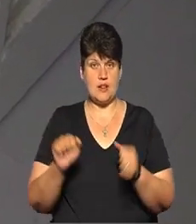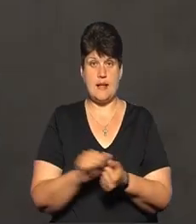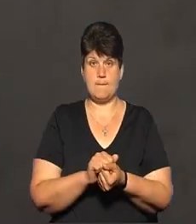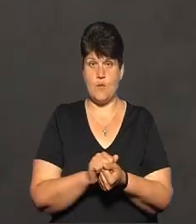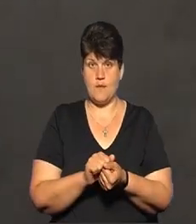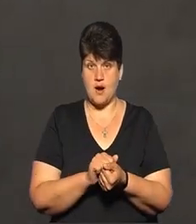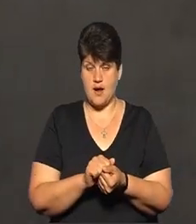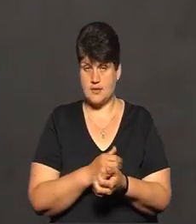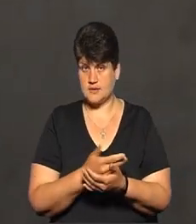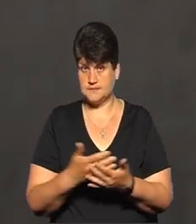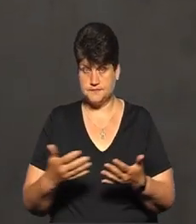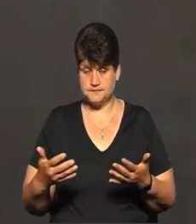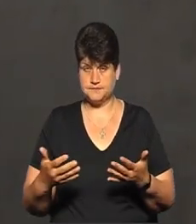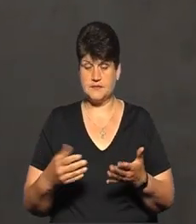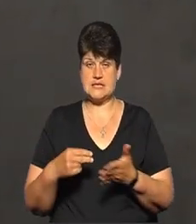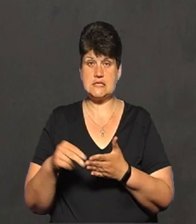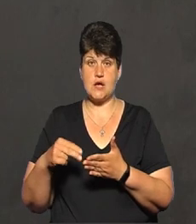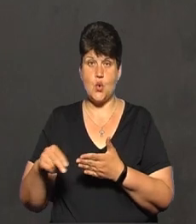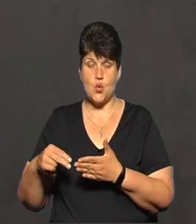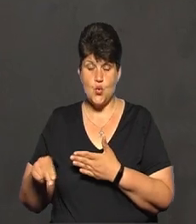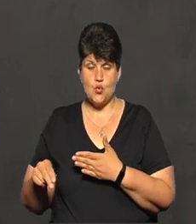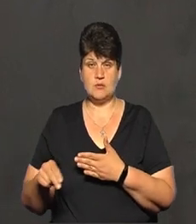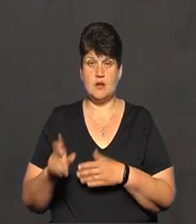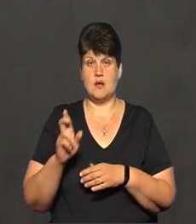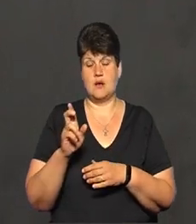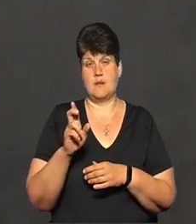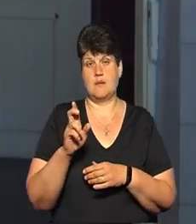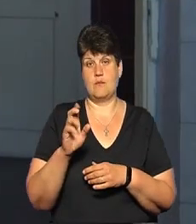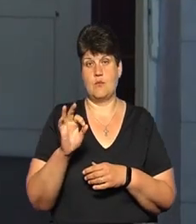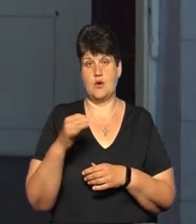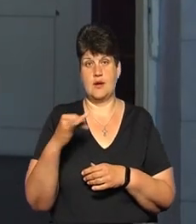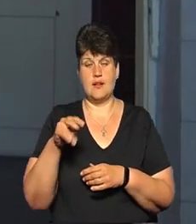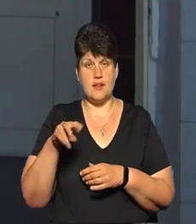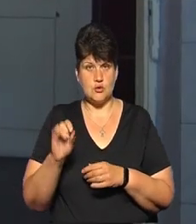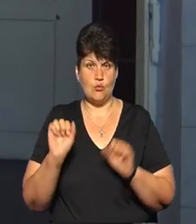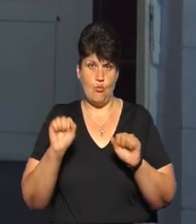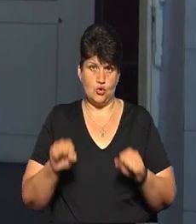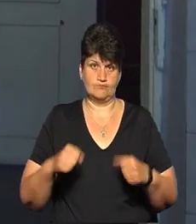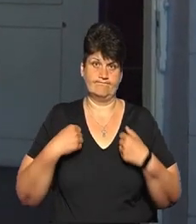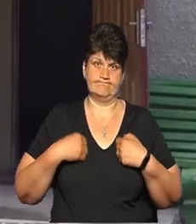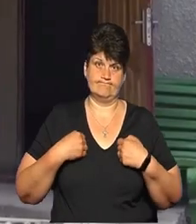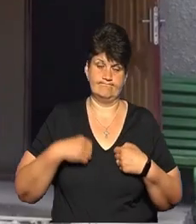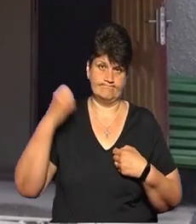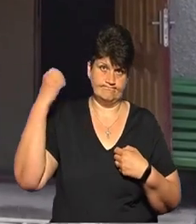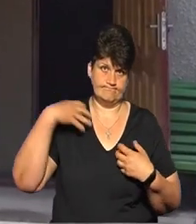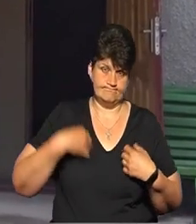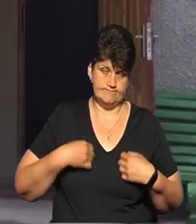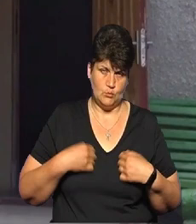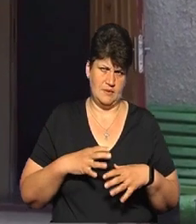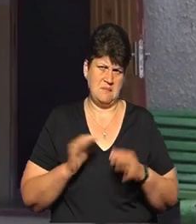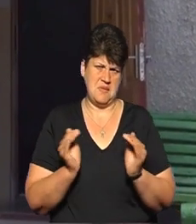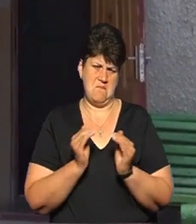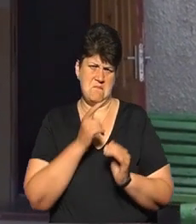речі. Закуплено, знову ж таки, бойлера. Для того, щоб можна було прийняти душ, щоб були мінімальні умови. Зараз у